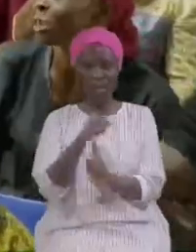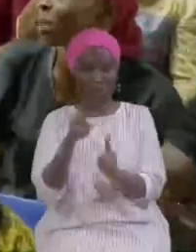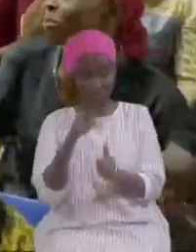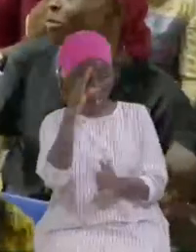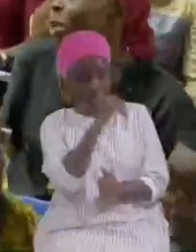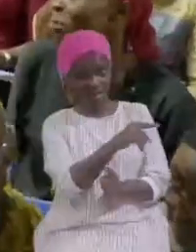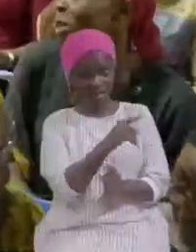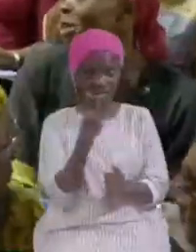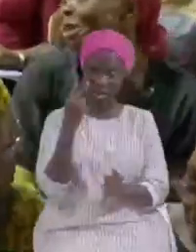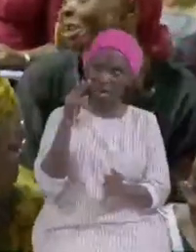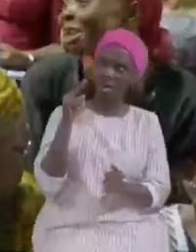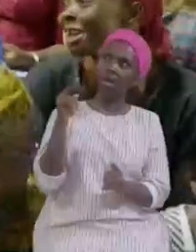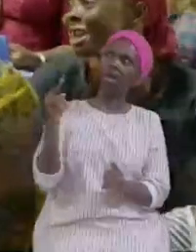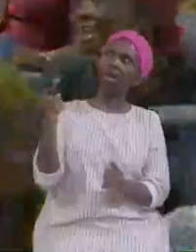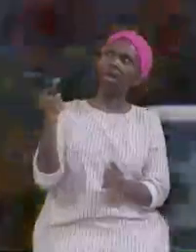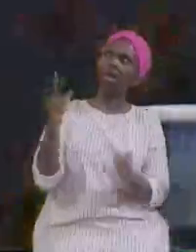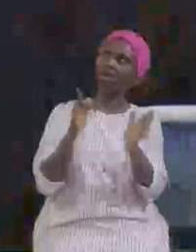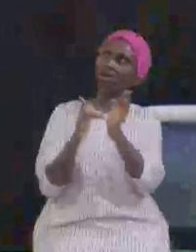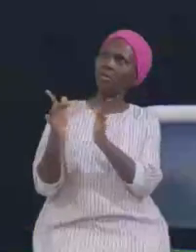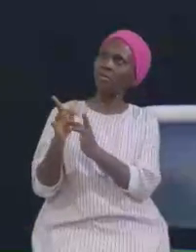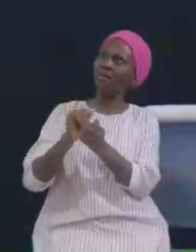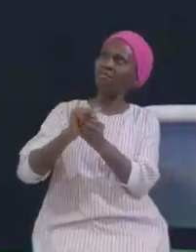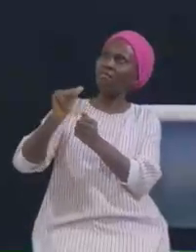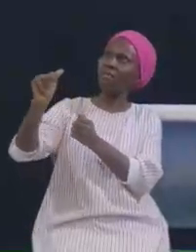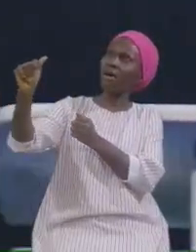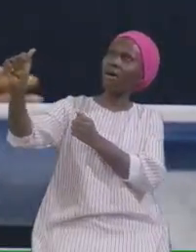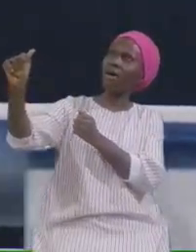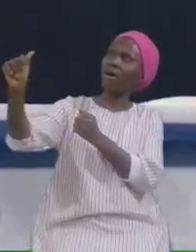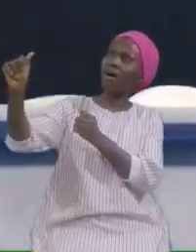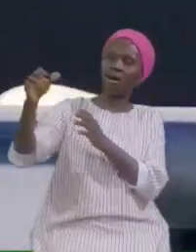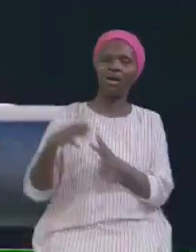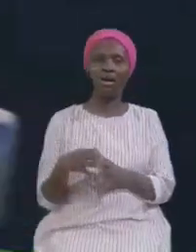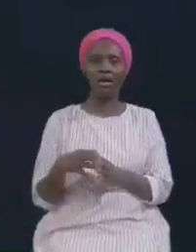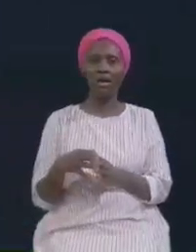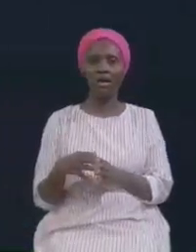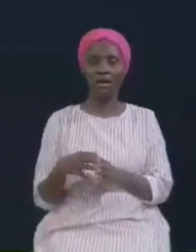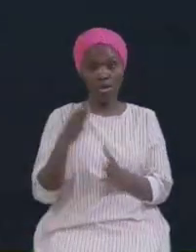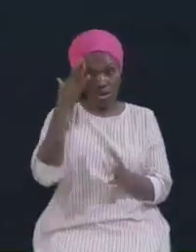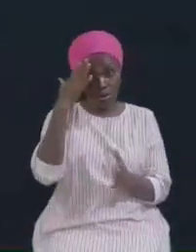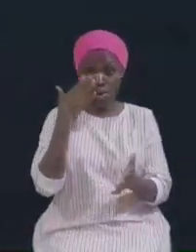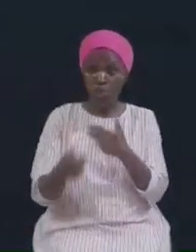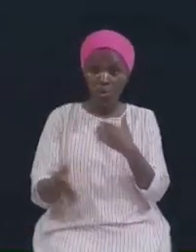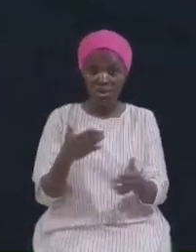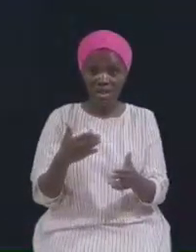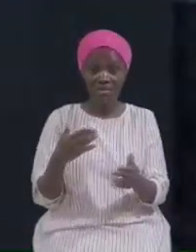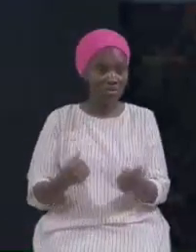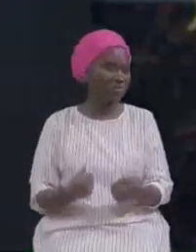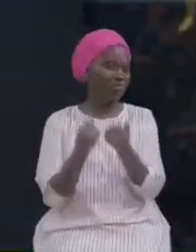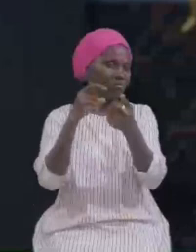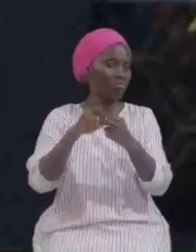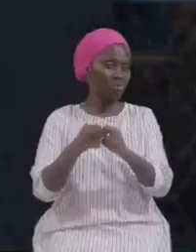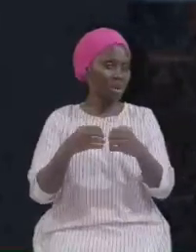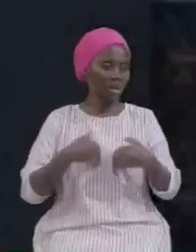Quand il, ayant vu Jésus de loin, vous savez, quel que soit le défi,